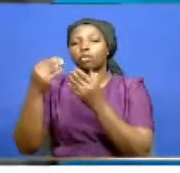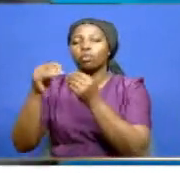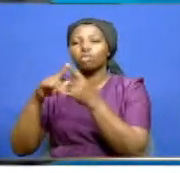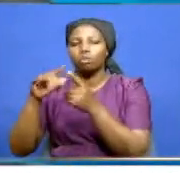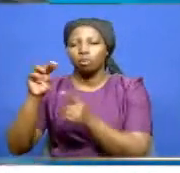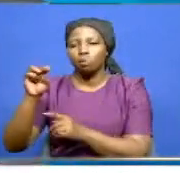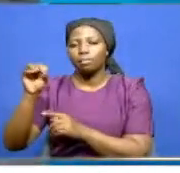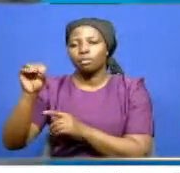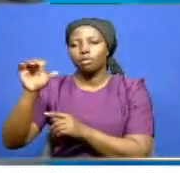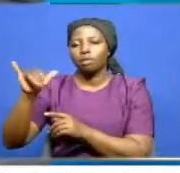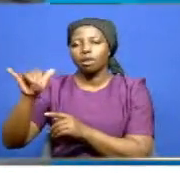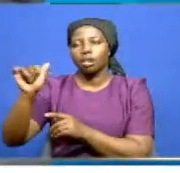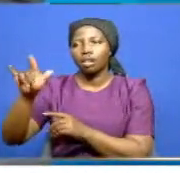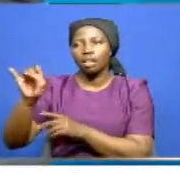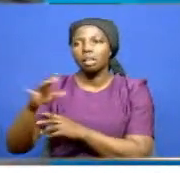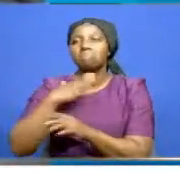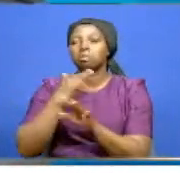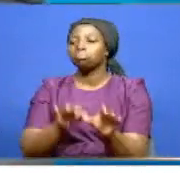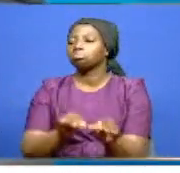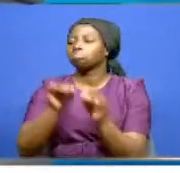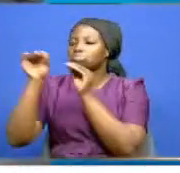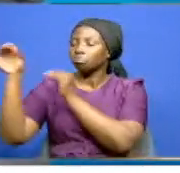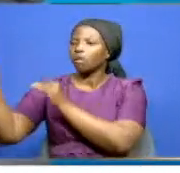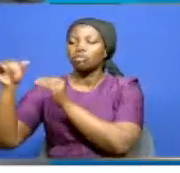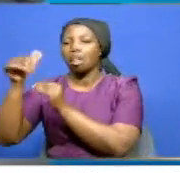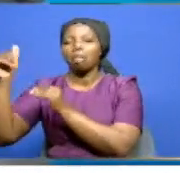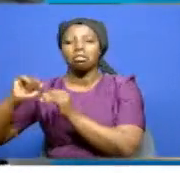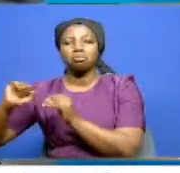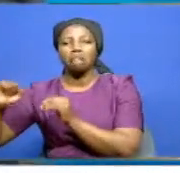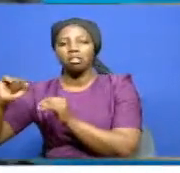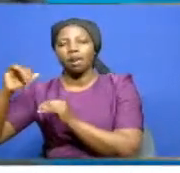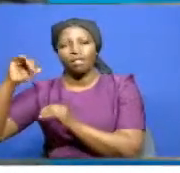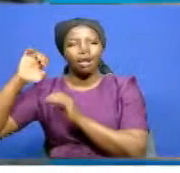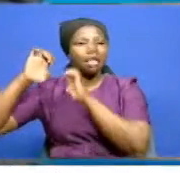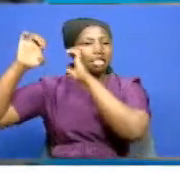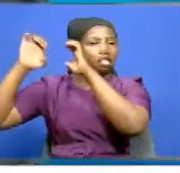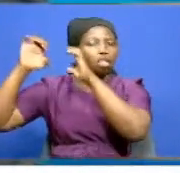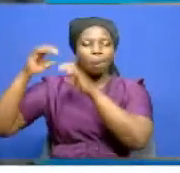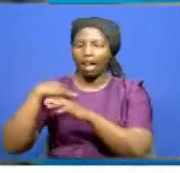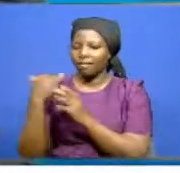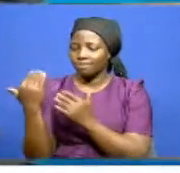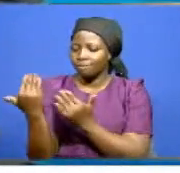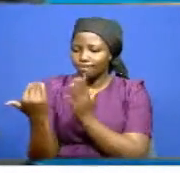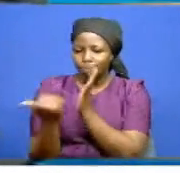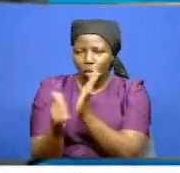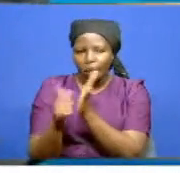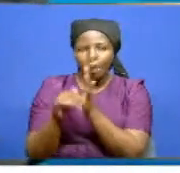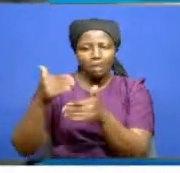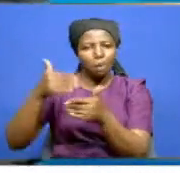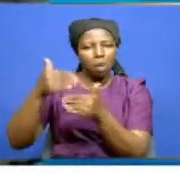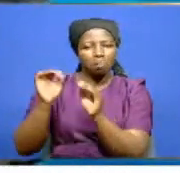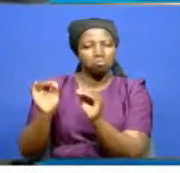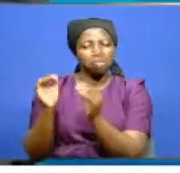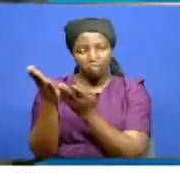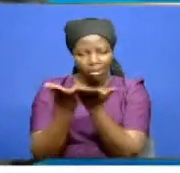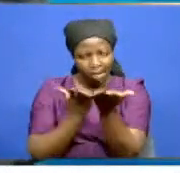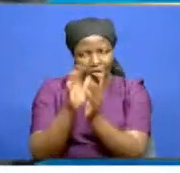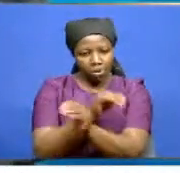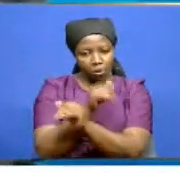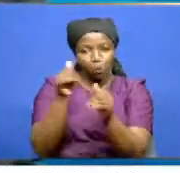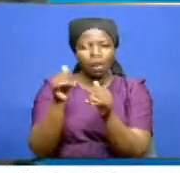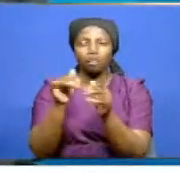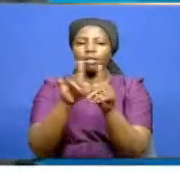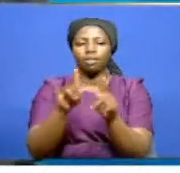moyale unataka kuruka the other side ya Ethiopia, hauna shida kwa boda, unahudumiwa vizuri. Na pia inamaanisha